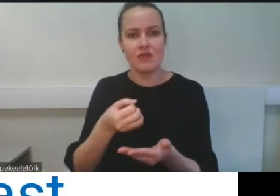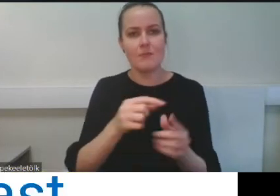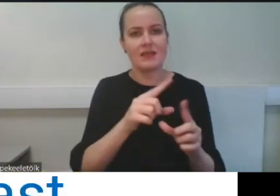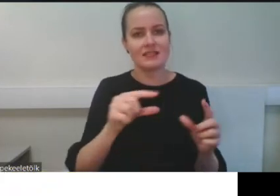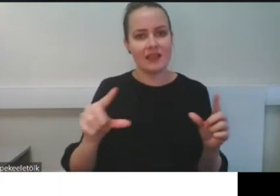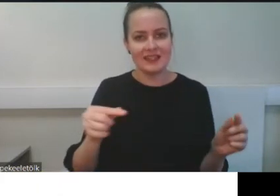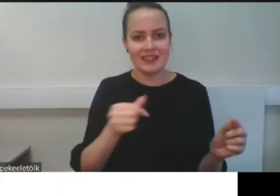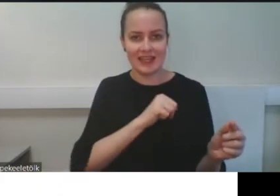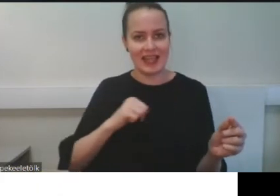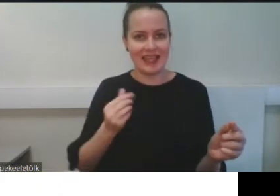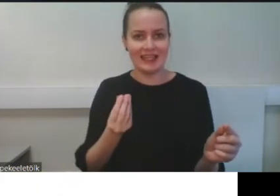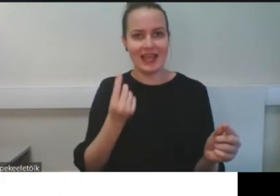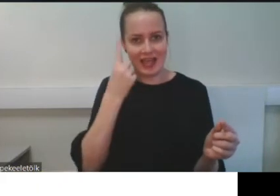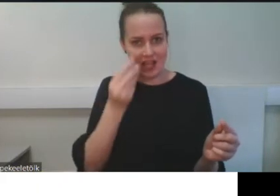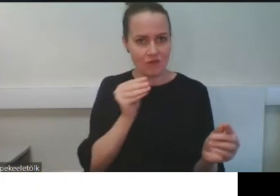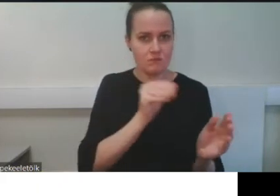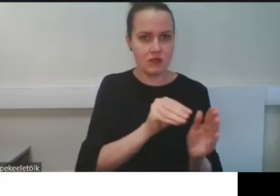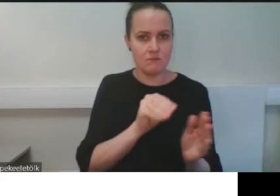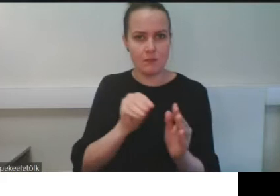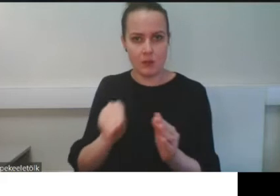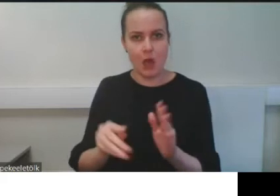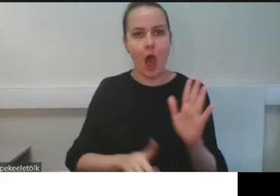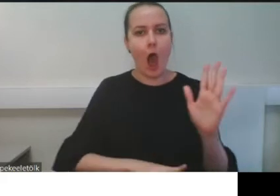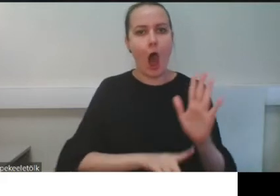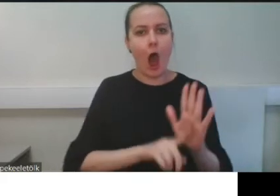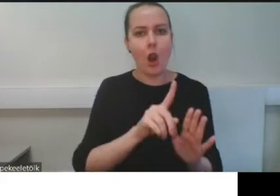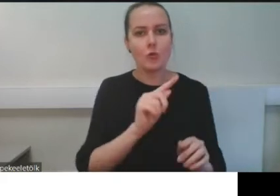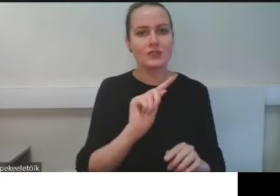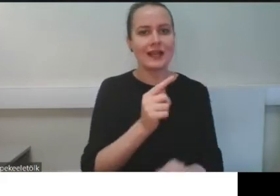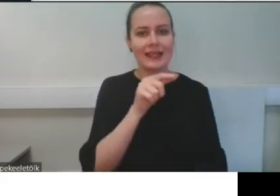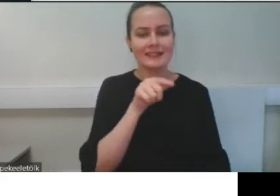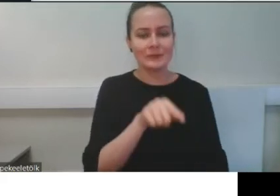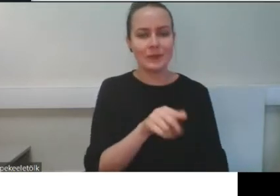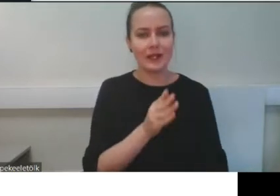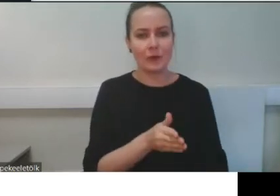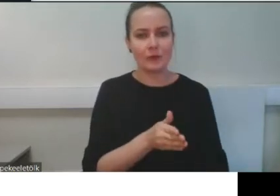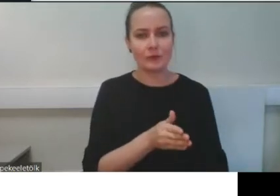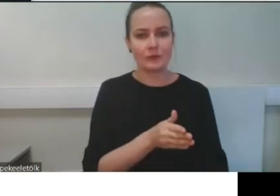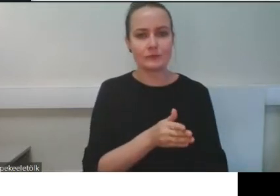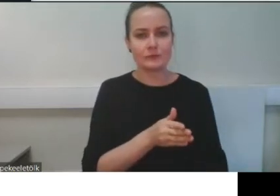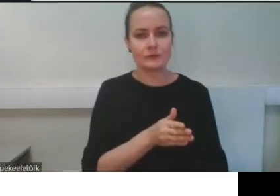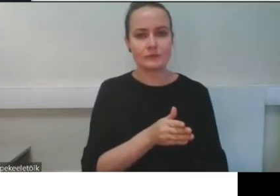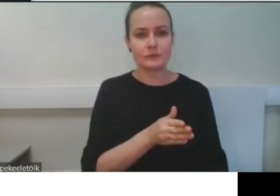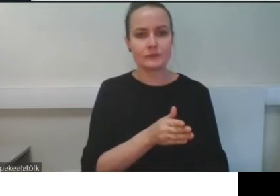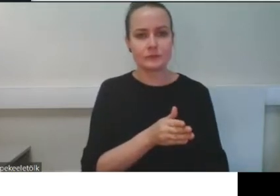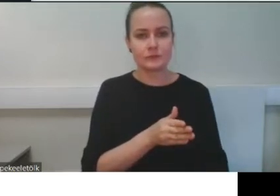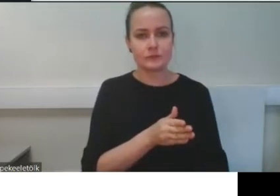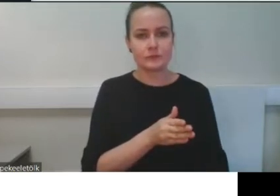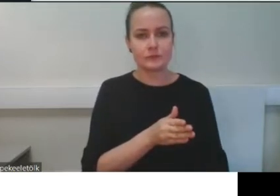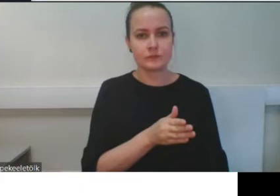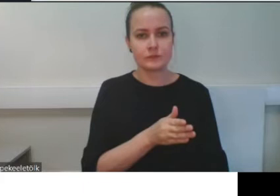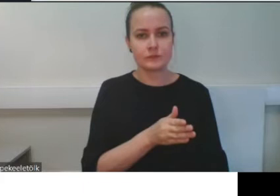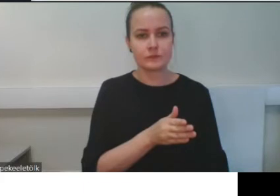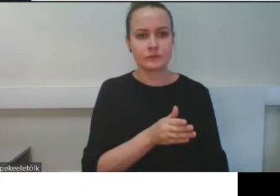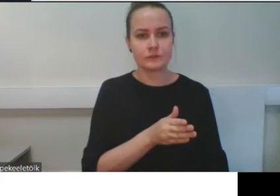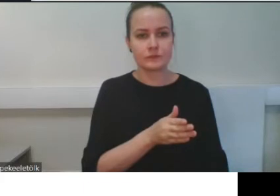esineja on siis valmis. Marion Rummo, analüüsi ja statistika osakonna nõunik, kes räägib meile kohteenuste statistikast. Vabandust,